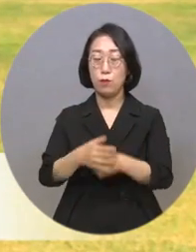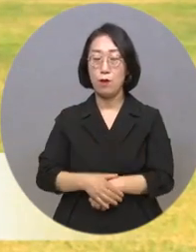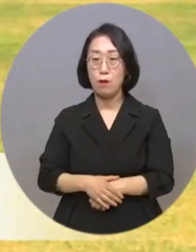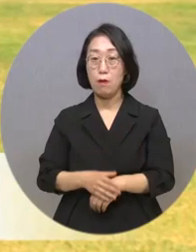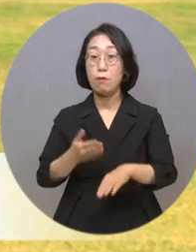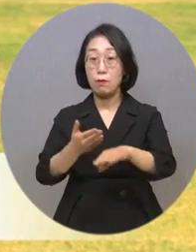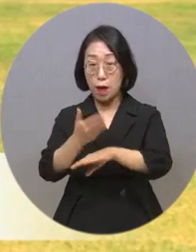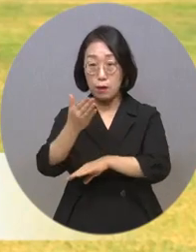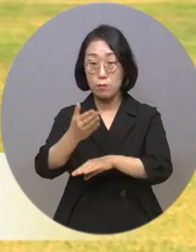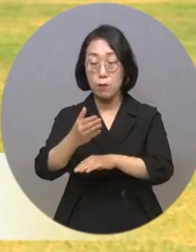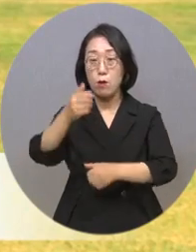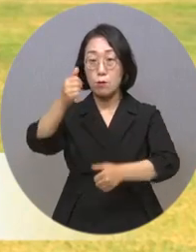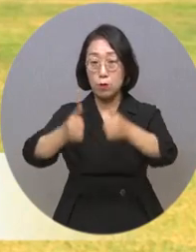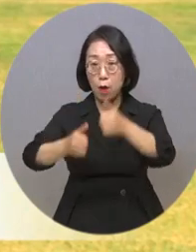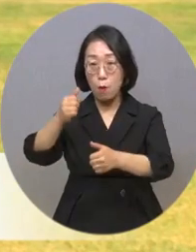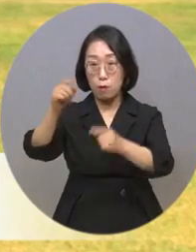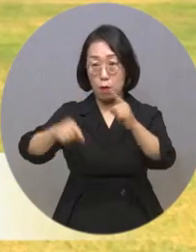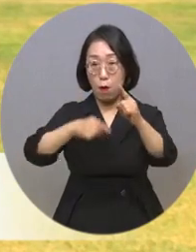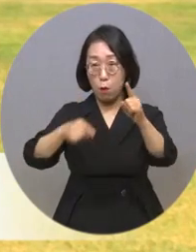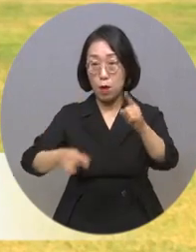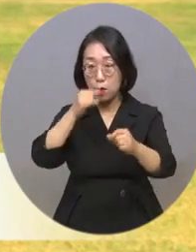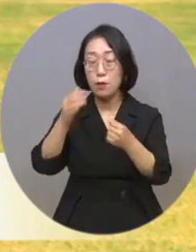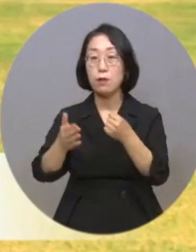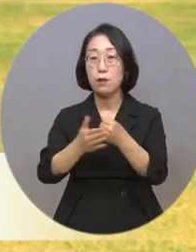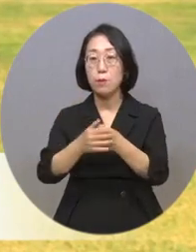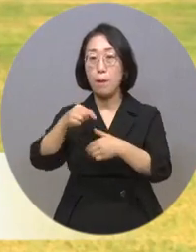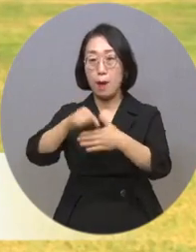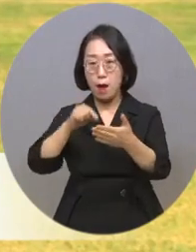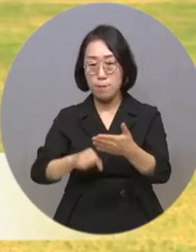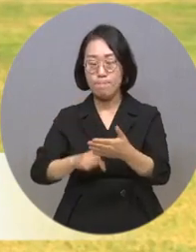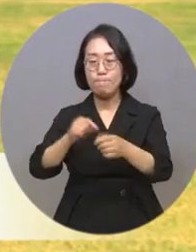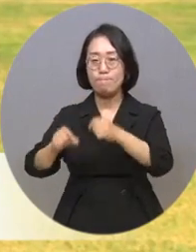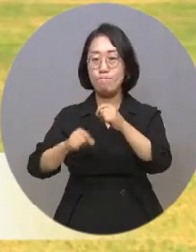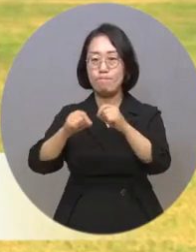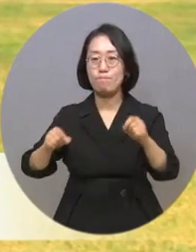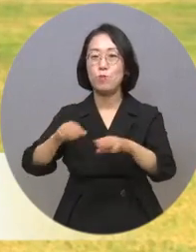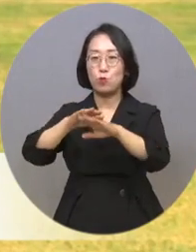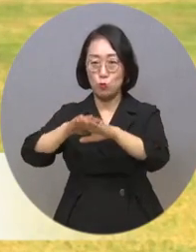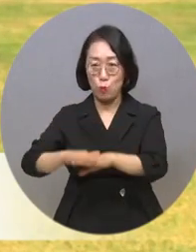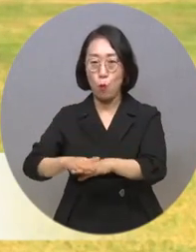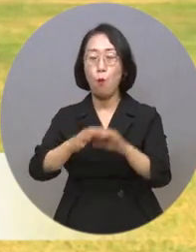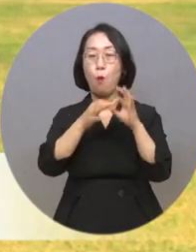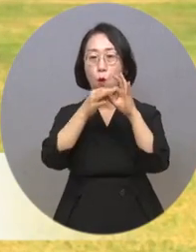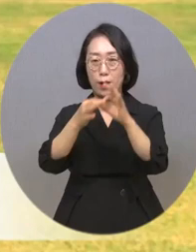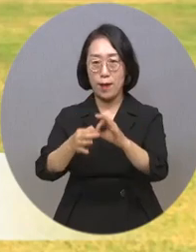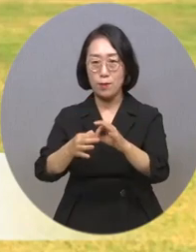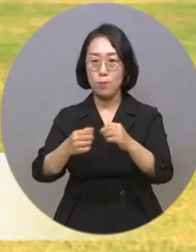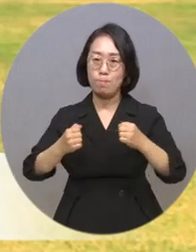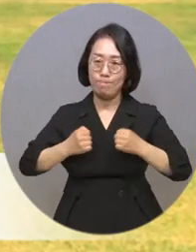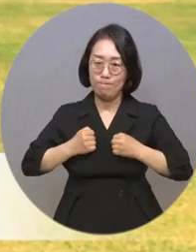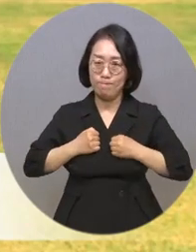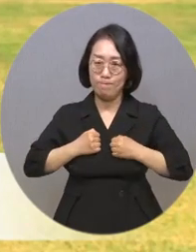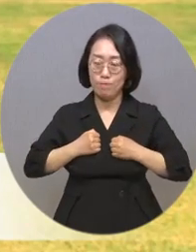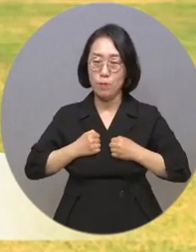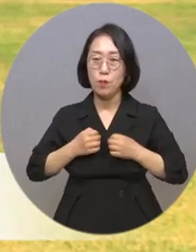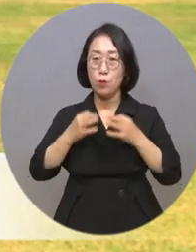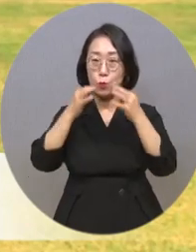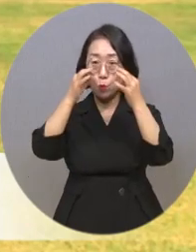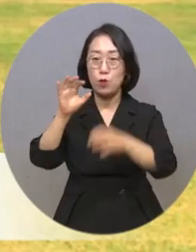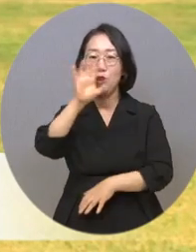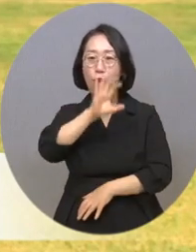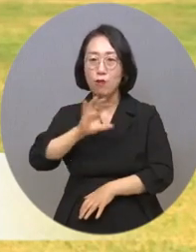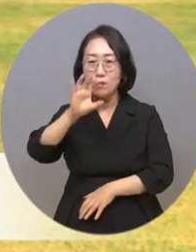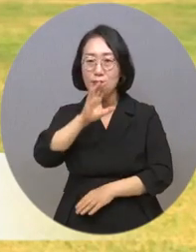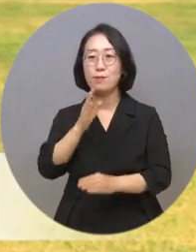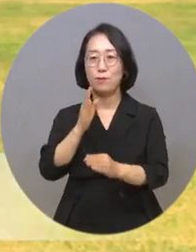다른 대회가 남아 있기 때문에 예 그런 아쉬운 마음은 뒤로 하고 있고요. 지금 계속 뭐 다른 생각 안 하고 계속 연습에만